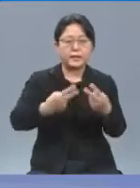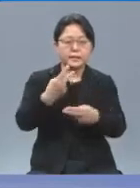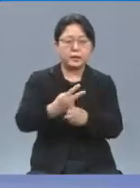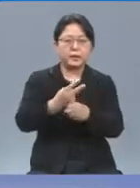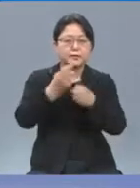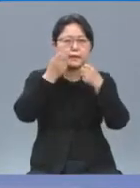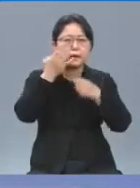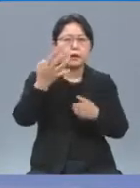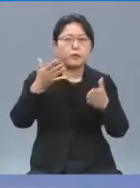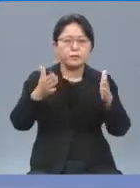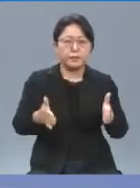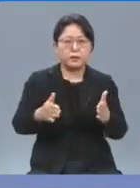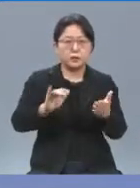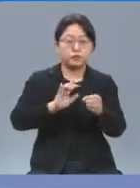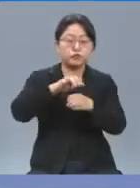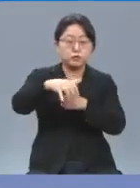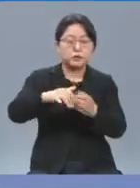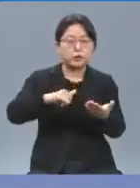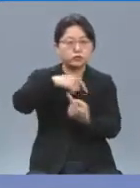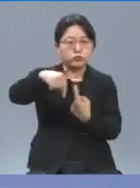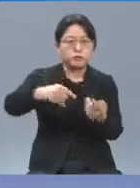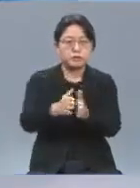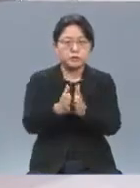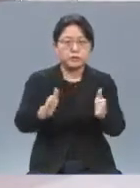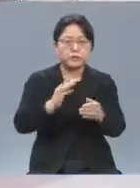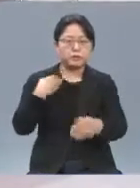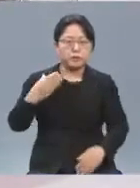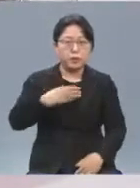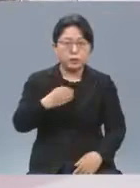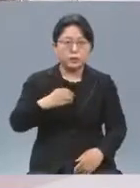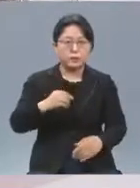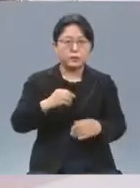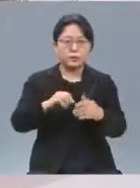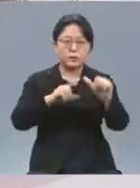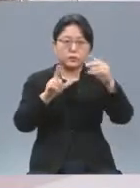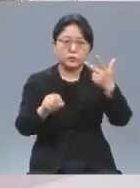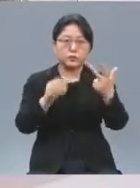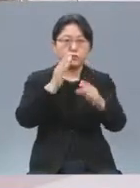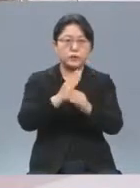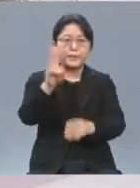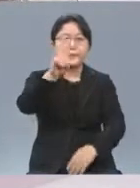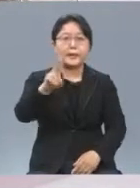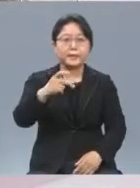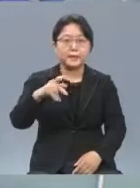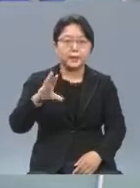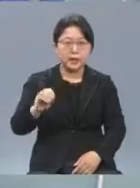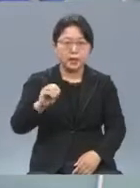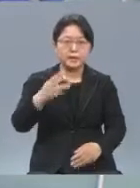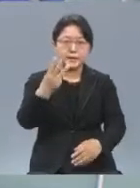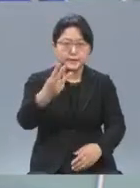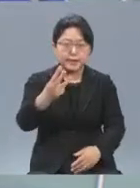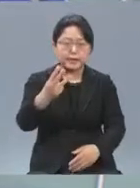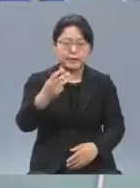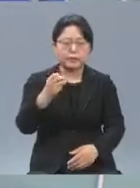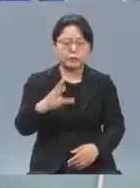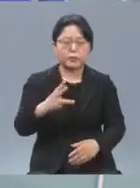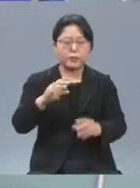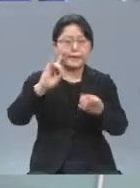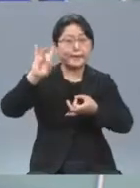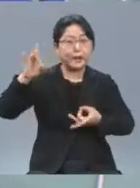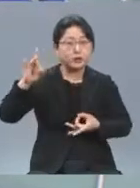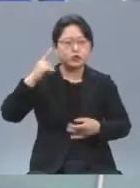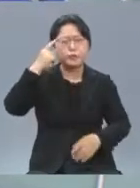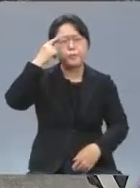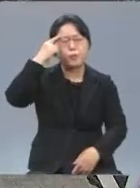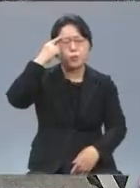4개월 만에 국제선 운항을 재개합니다. 무안군은 다음 달 중에 베트남 다낭 등 3개 노선과 태국과